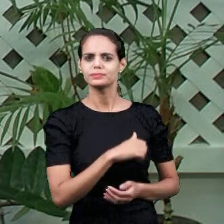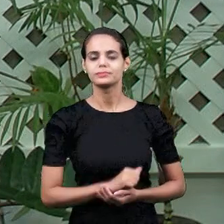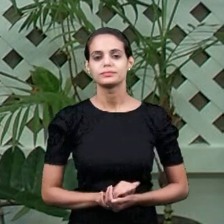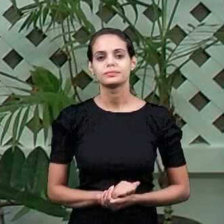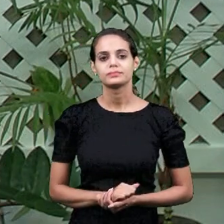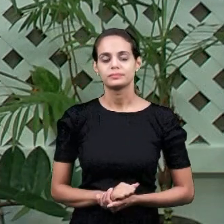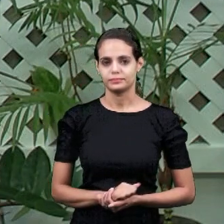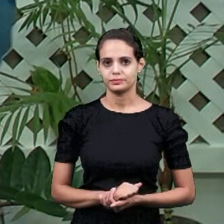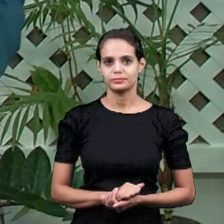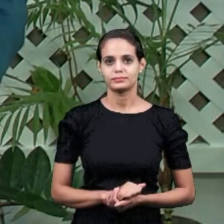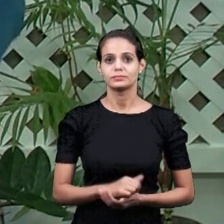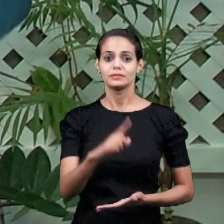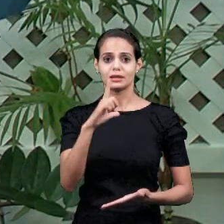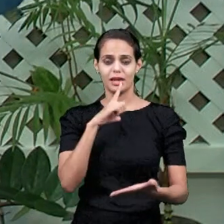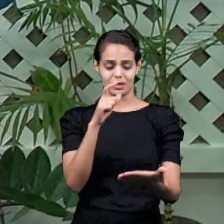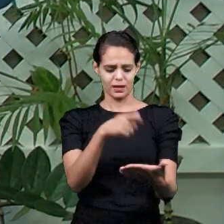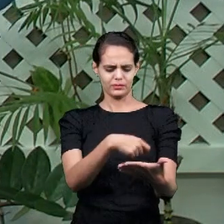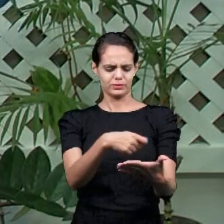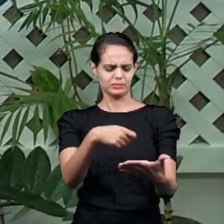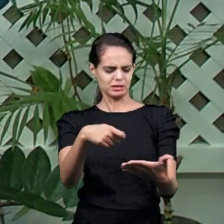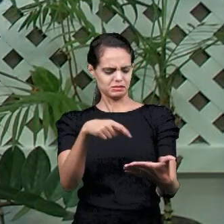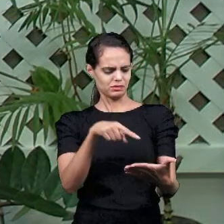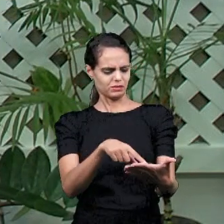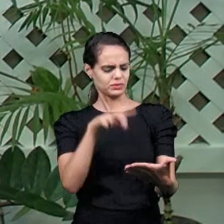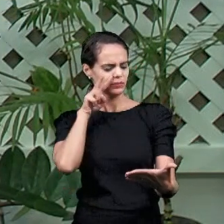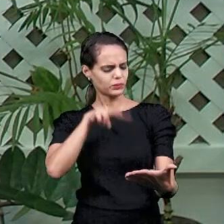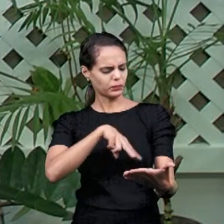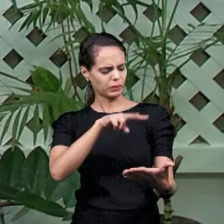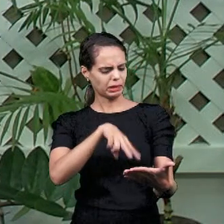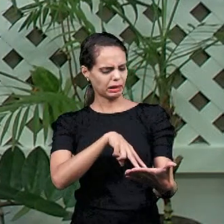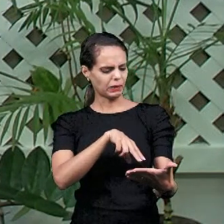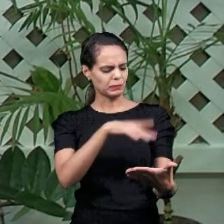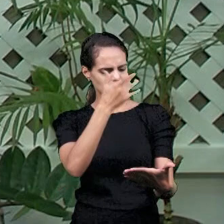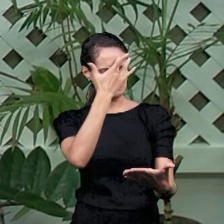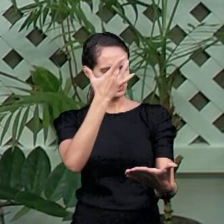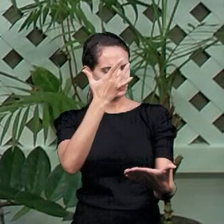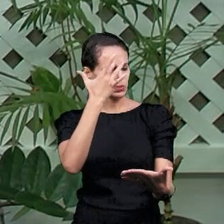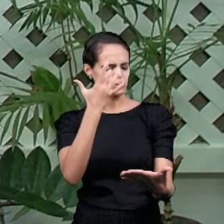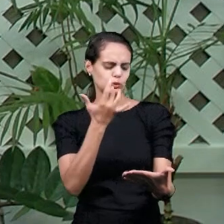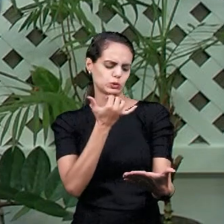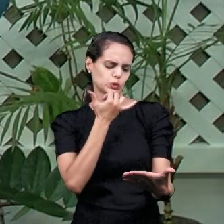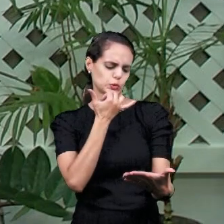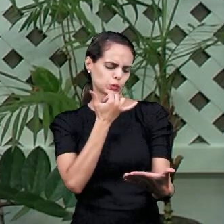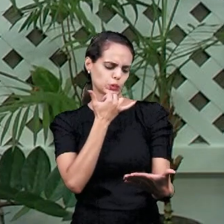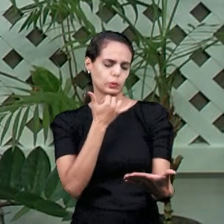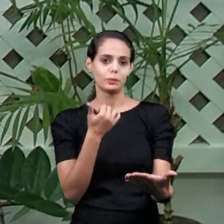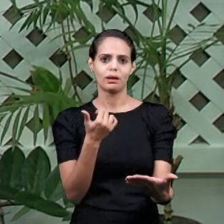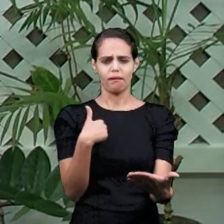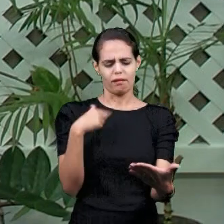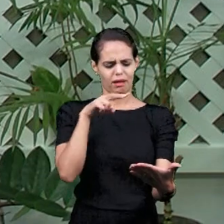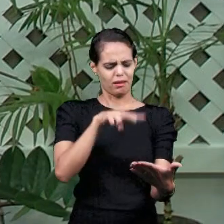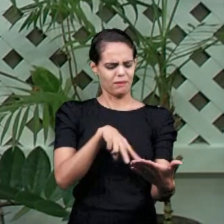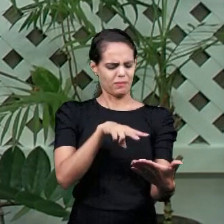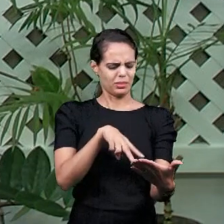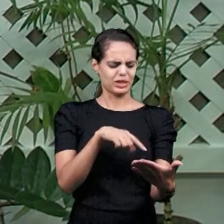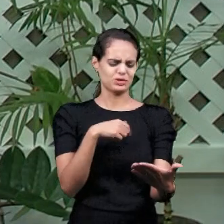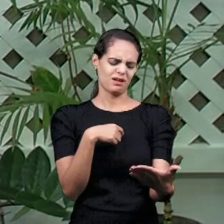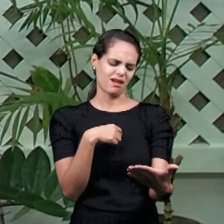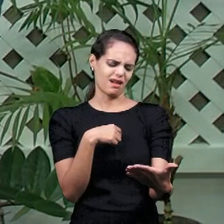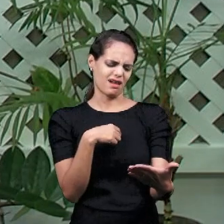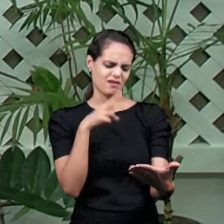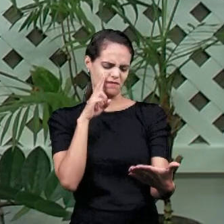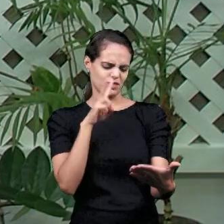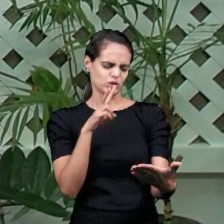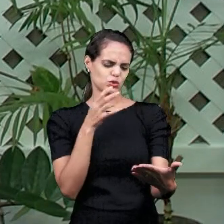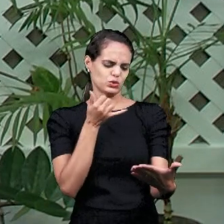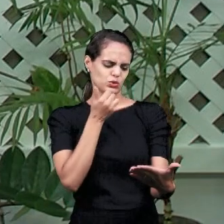enfin des excuses. Je glorifie le Seigneur quand je vois quelques excuses parce que je vois qu'il s'agit de personnes qui sont parmi nous, qui